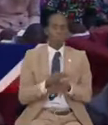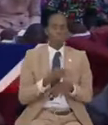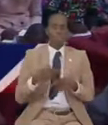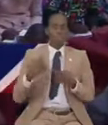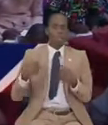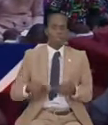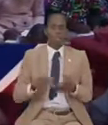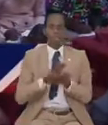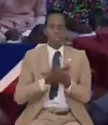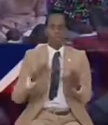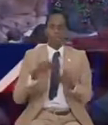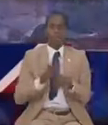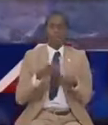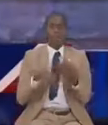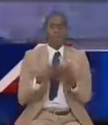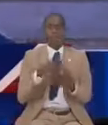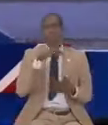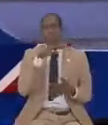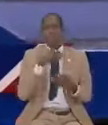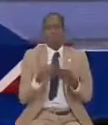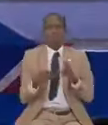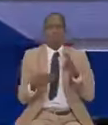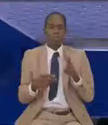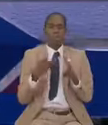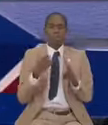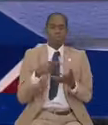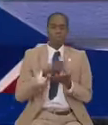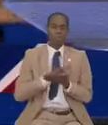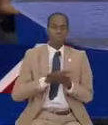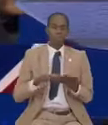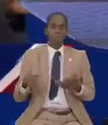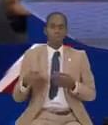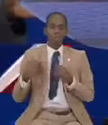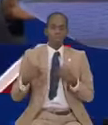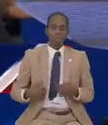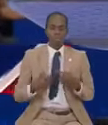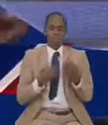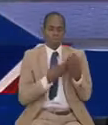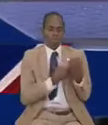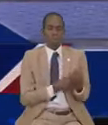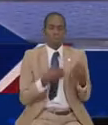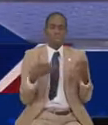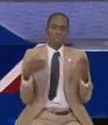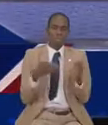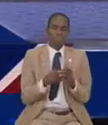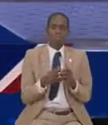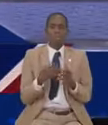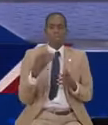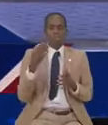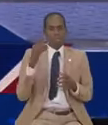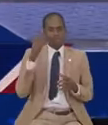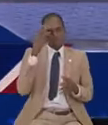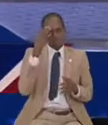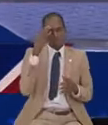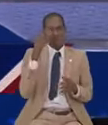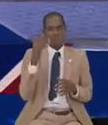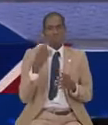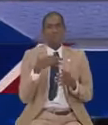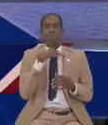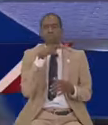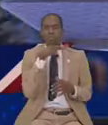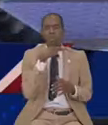est sûr de l'école purifier courageux contre la souillure notoire qu'est-ce